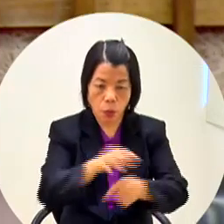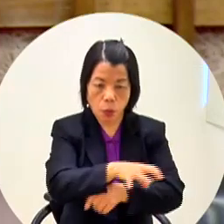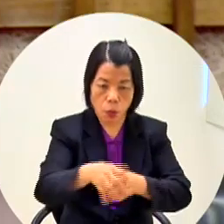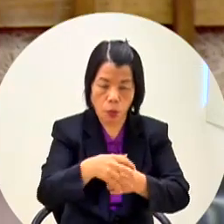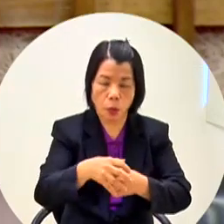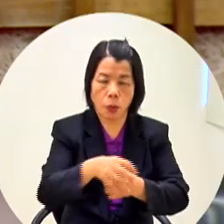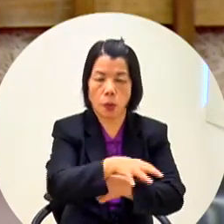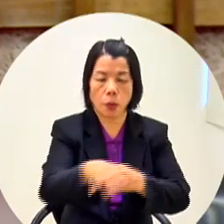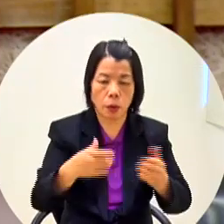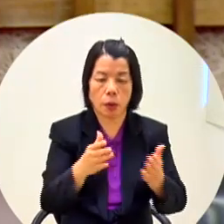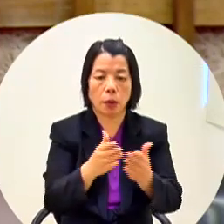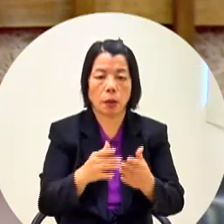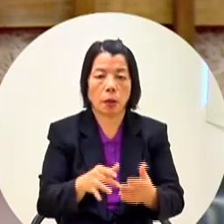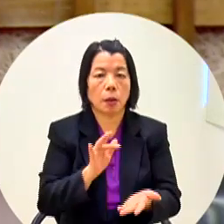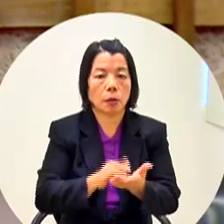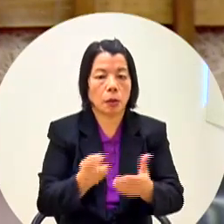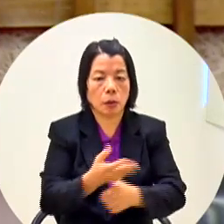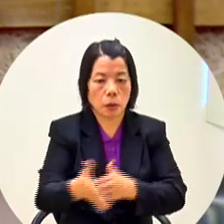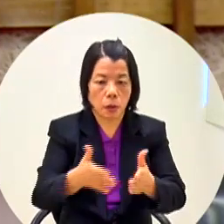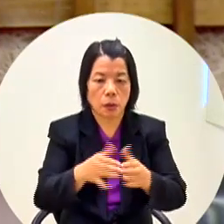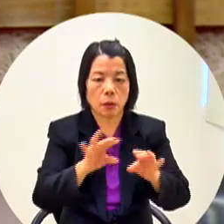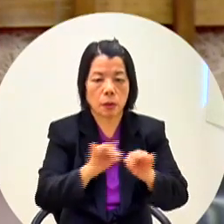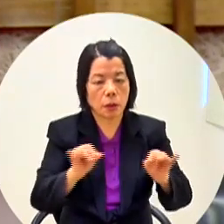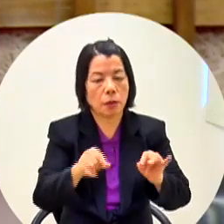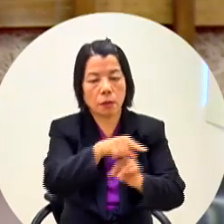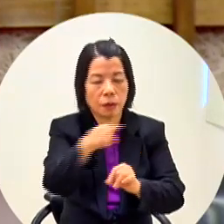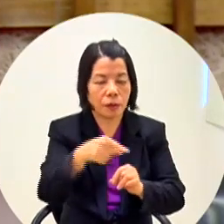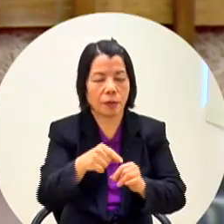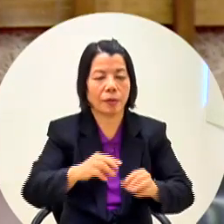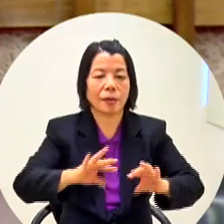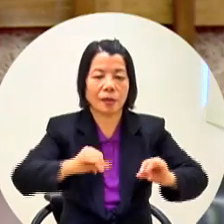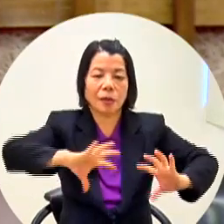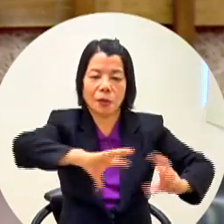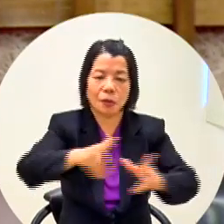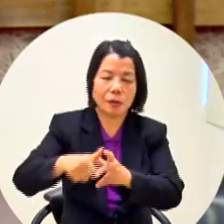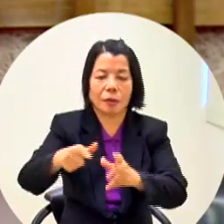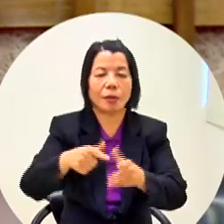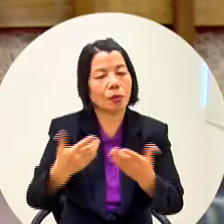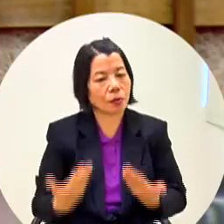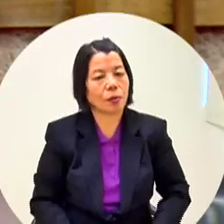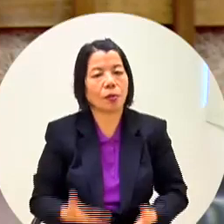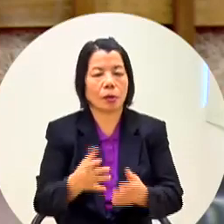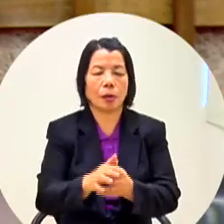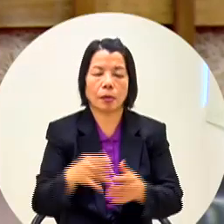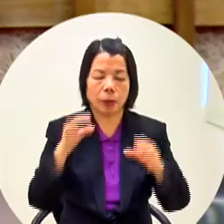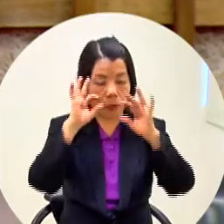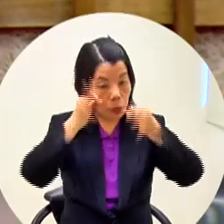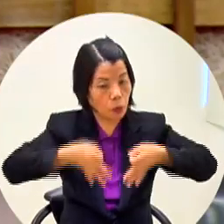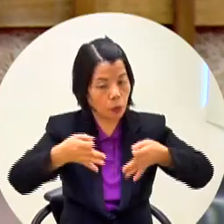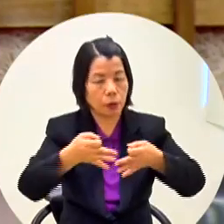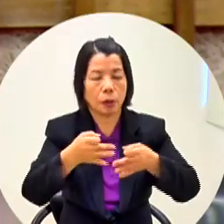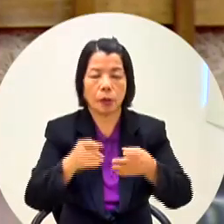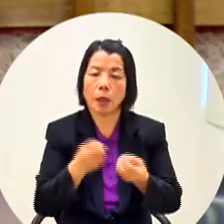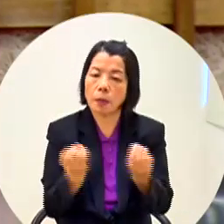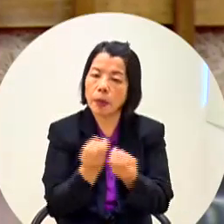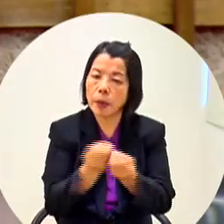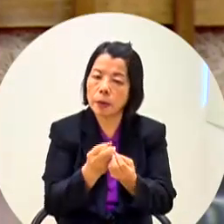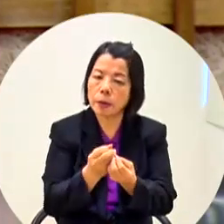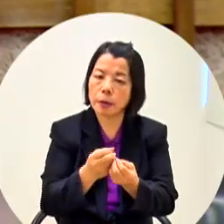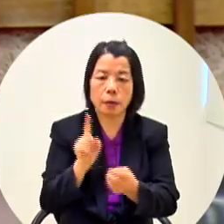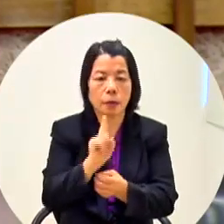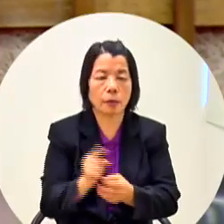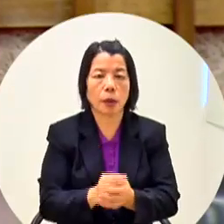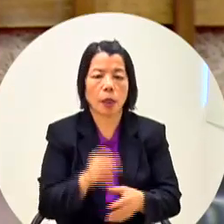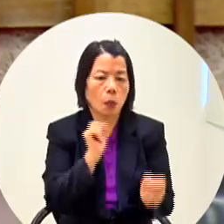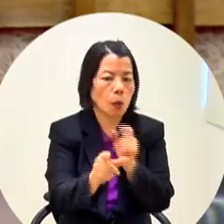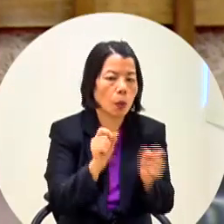为这次疫情，地球反而得到休息。反正很多反省，我们到底要发展哪些产业？有没有过度消费？